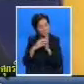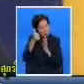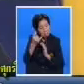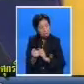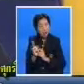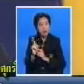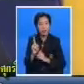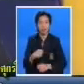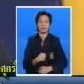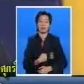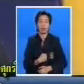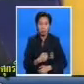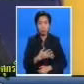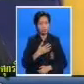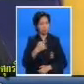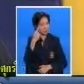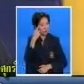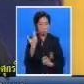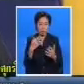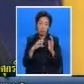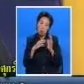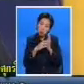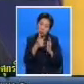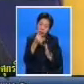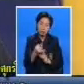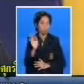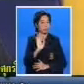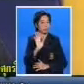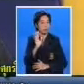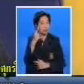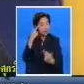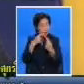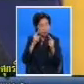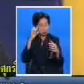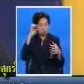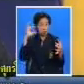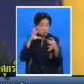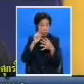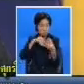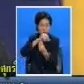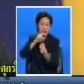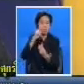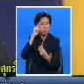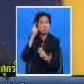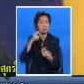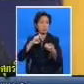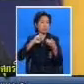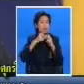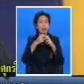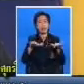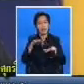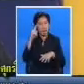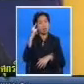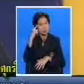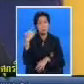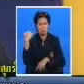มองในมุมว่าเป็นโชคนะครับผมถือว่าเรื่องปัญหาเรื่องวิกฤตต่างๆมันเป็นเรื่องซึ่งเกิดขึ้นได้นะครับแล้วผมมองในมุมแต่